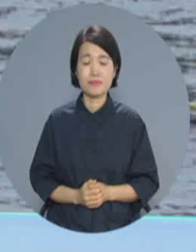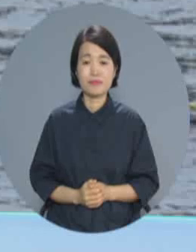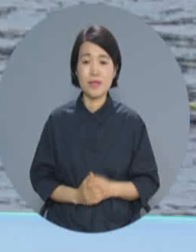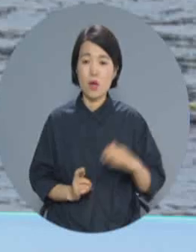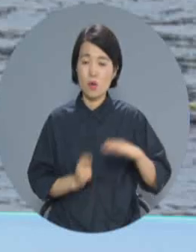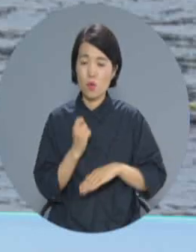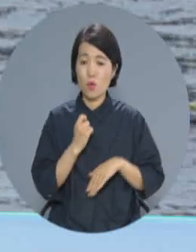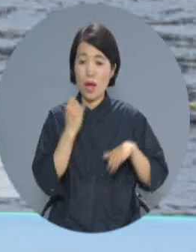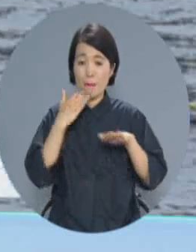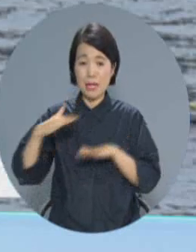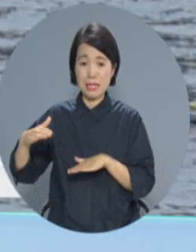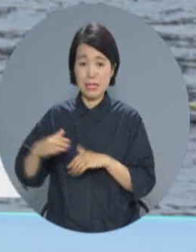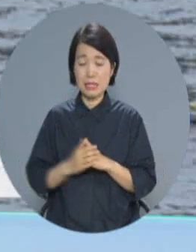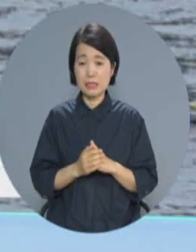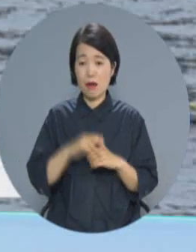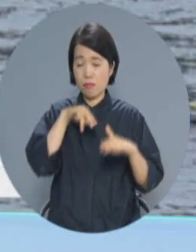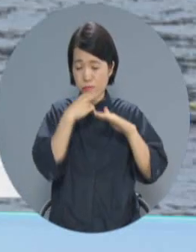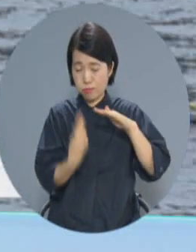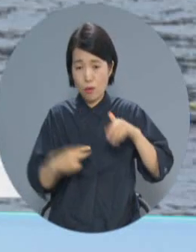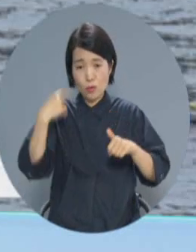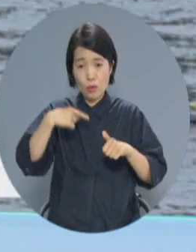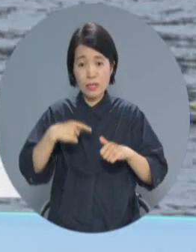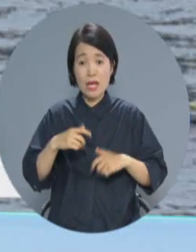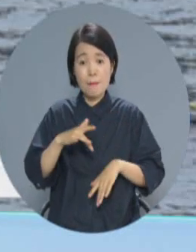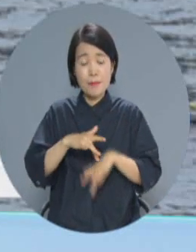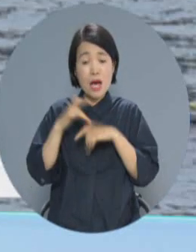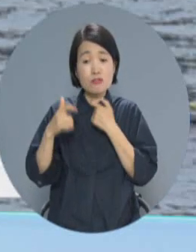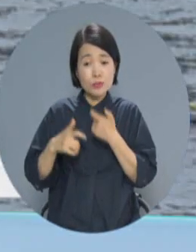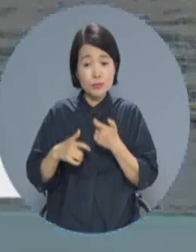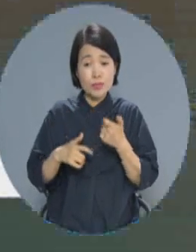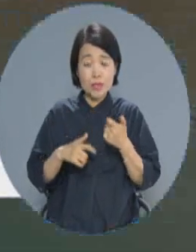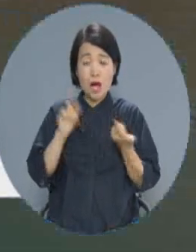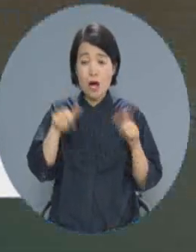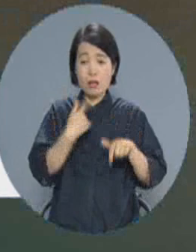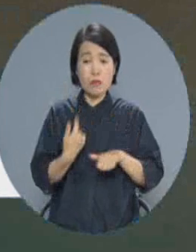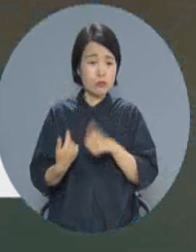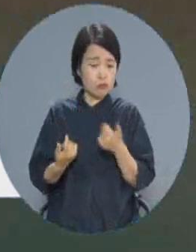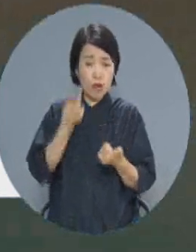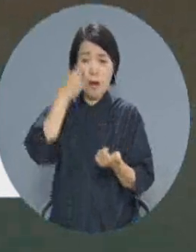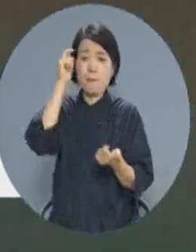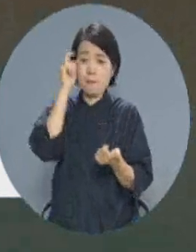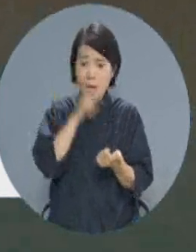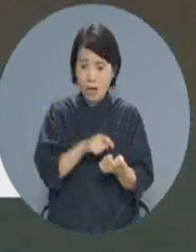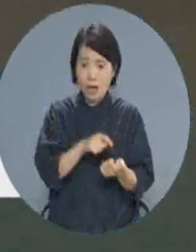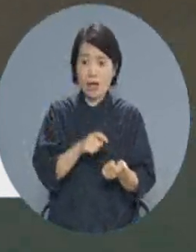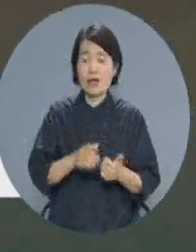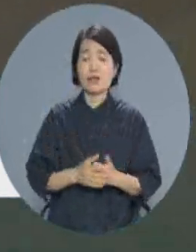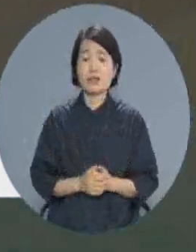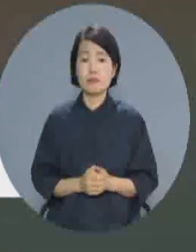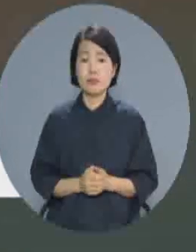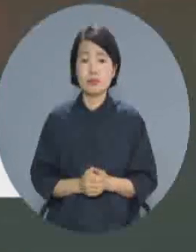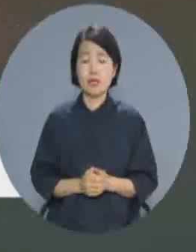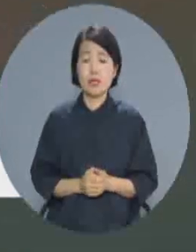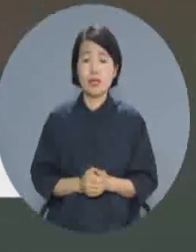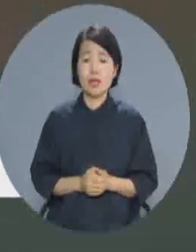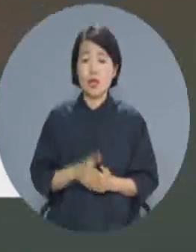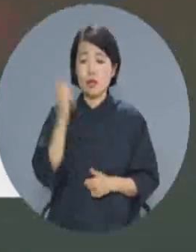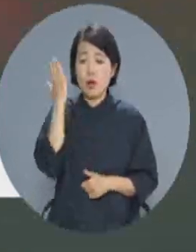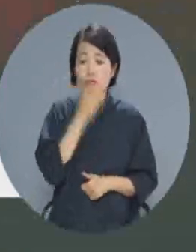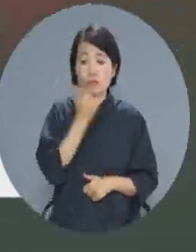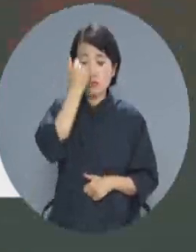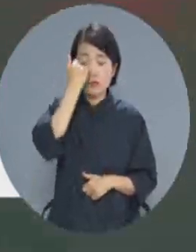고흥 앞바다에서 잠수 교육 중 실종된 60대 다이버가 하루 만에 숨진 채 발견됐습니다. 여수 해경에